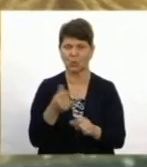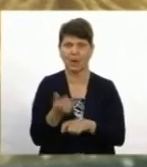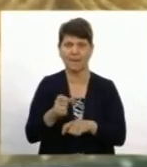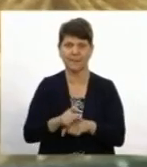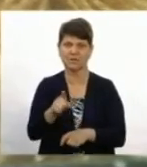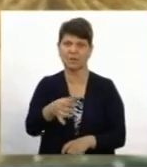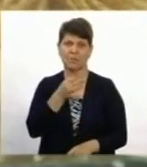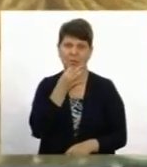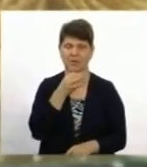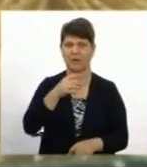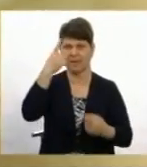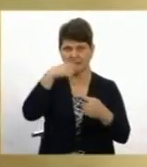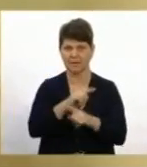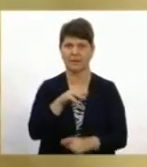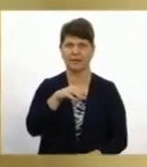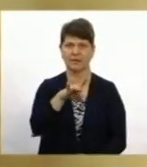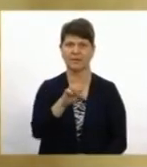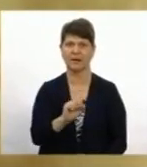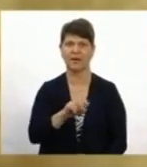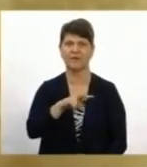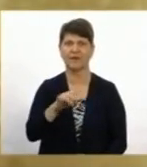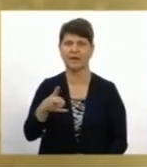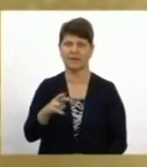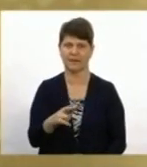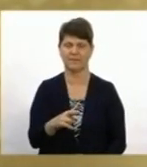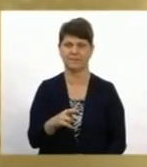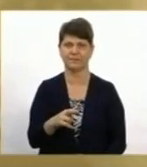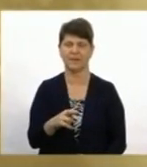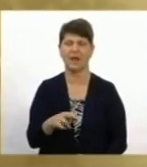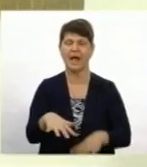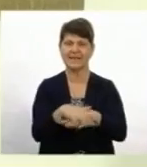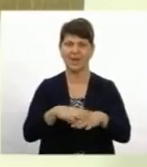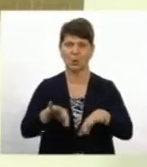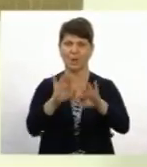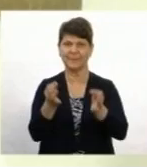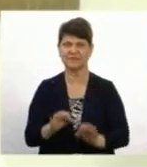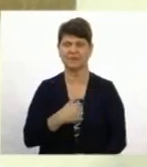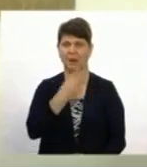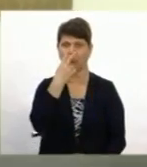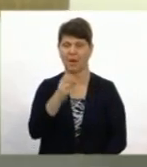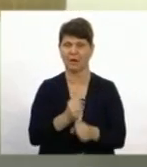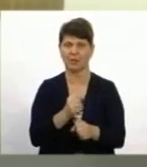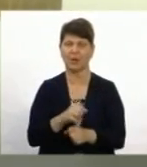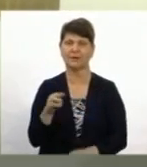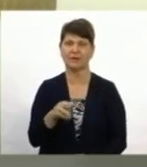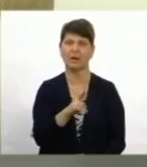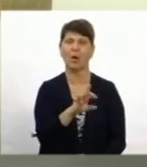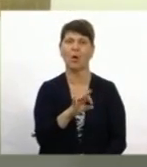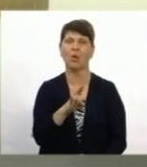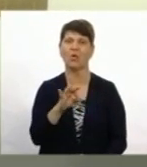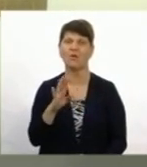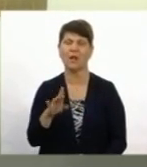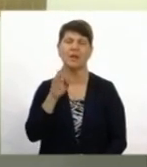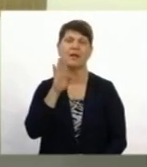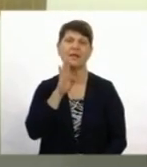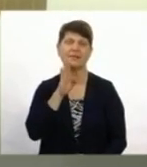їй подобається техніка травлення. На журналі «Народне мистецтво» я побачила роботи Тетяни Коновал, нашої української